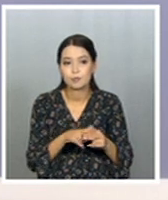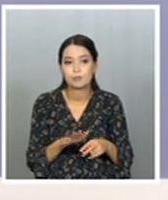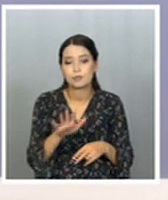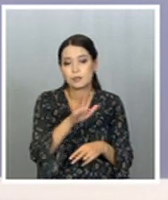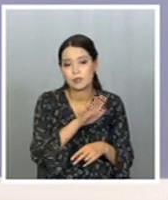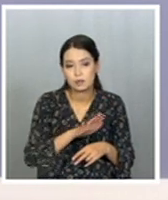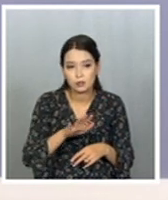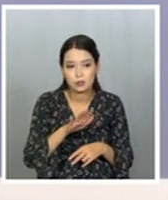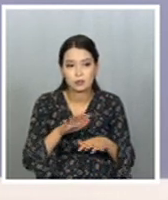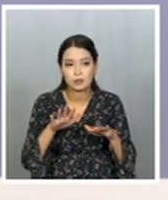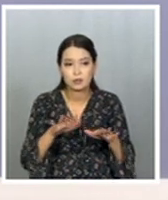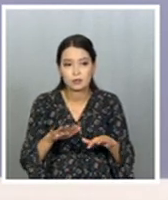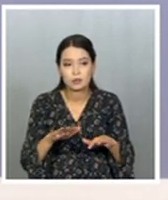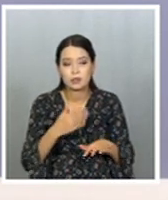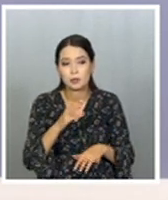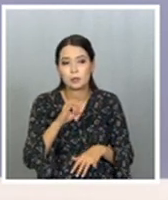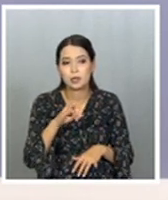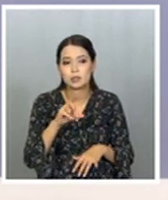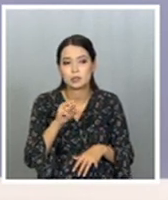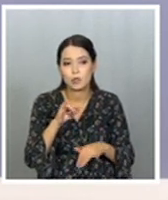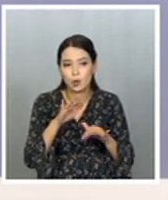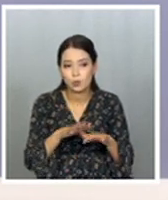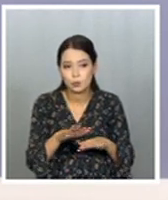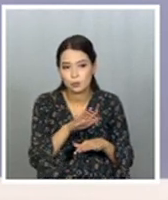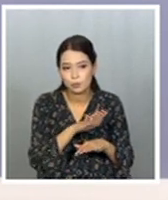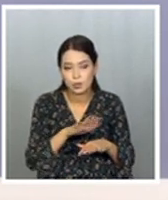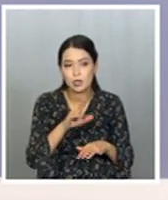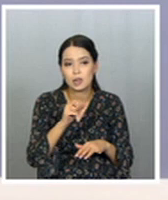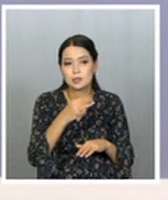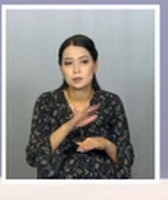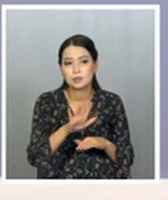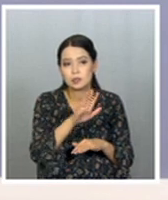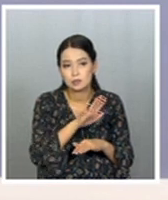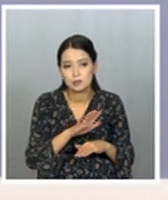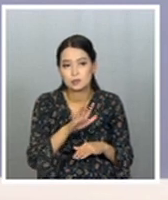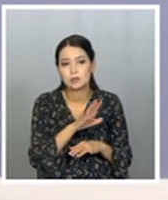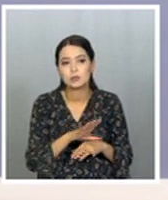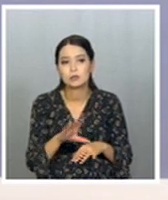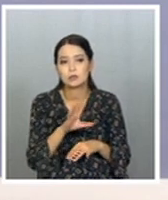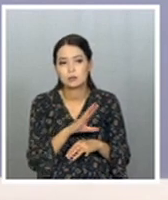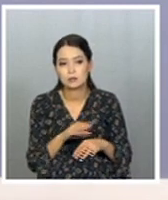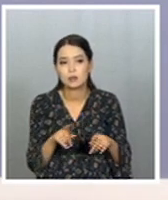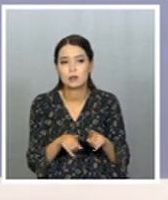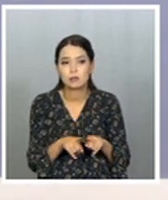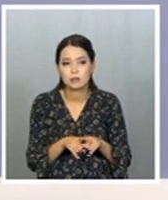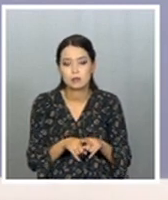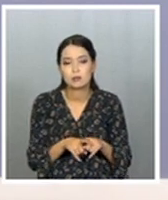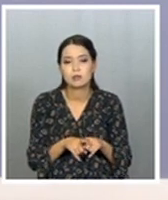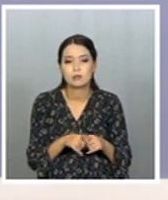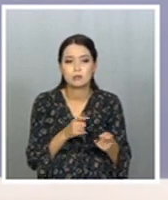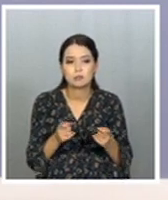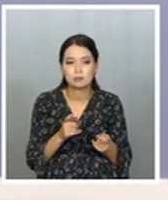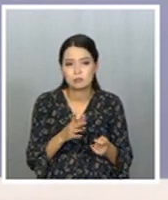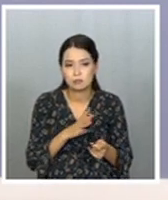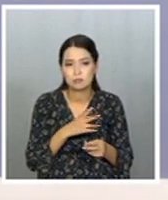республикалық аймаққа Маңғыстау өзі және Каспий маңындағы Красноводск 4-5 Адай болыстары